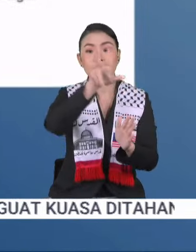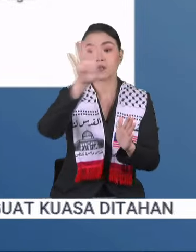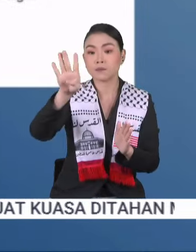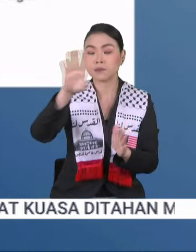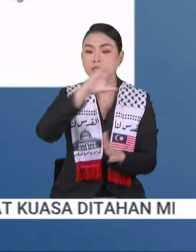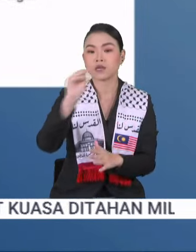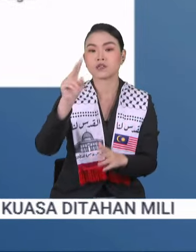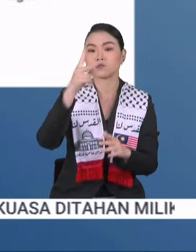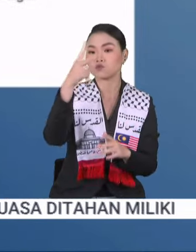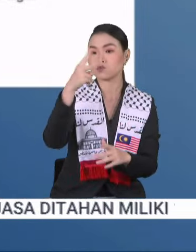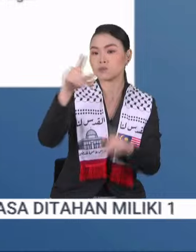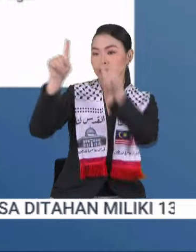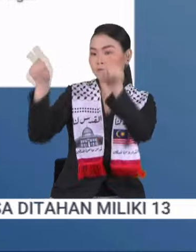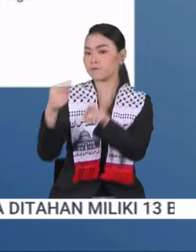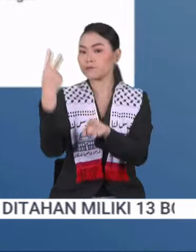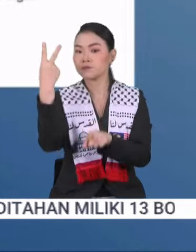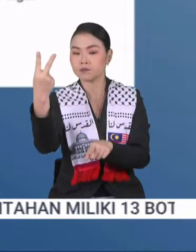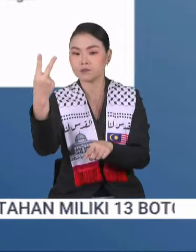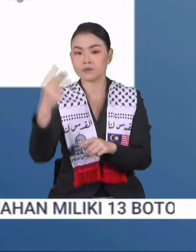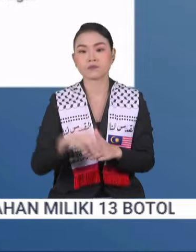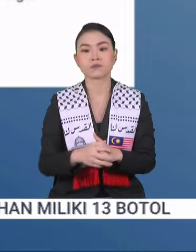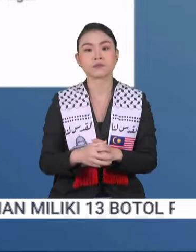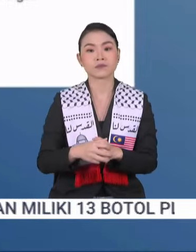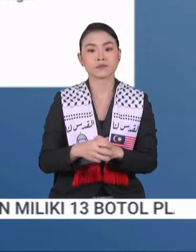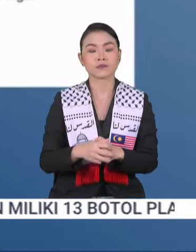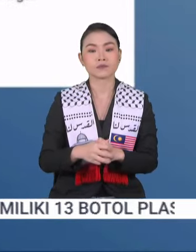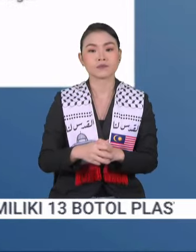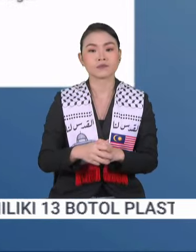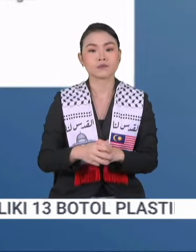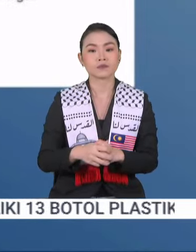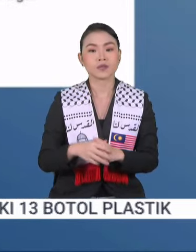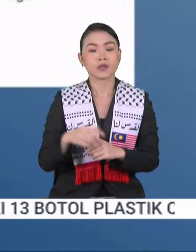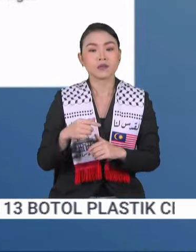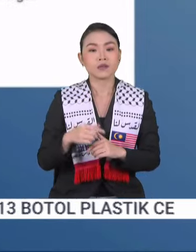seksyen 122 akta dadah berbahaya